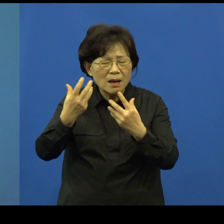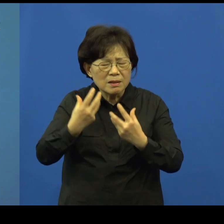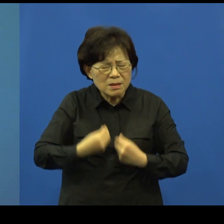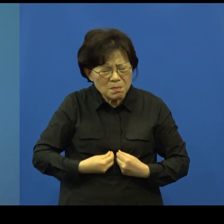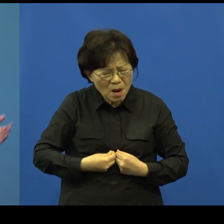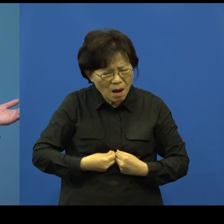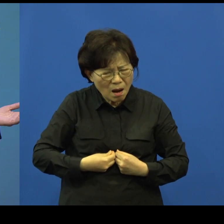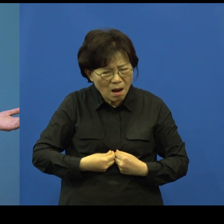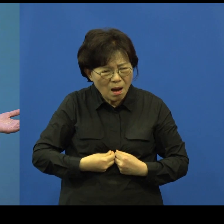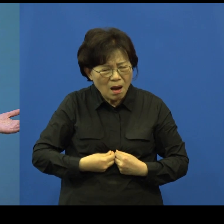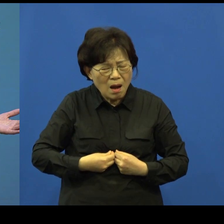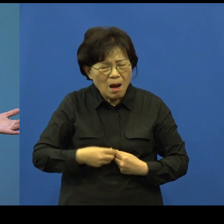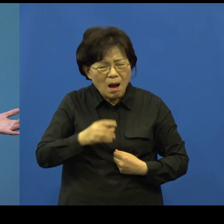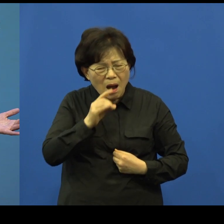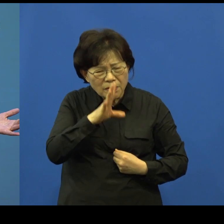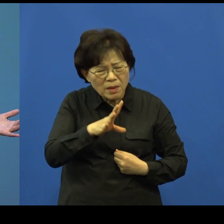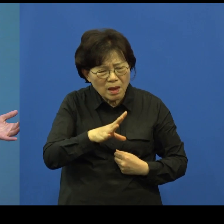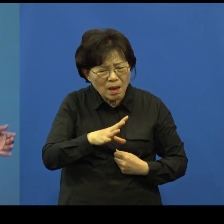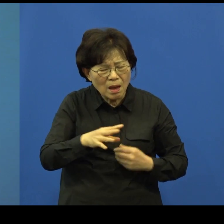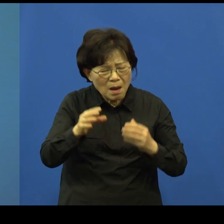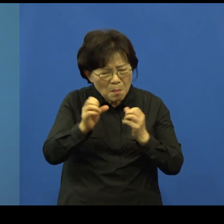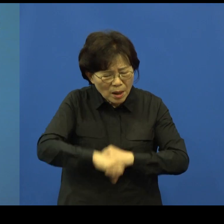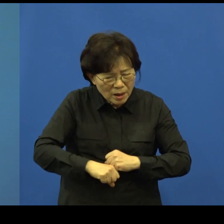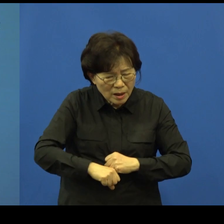진짜. 뭐 답이 어디 있어요?